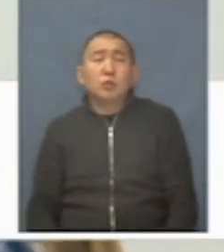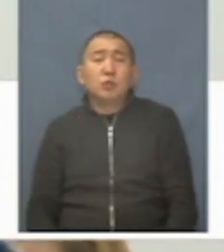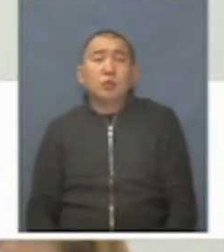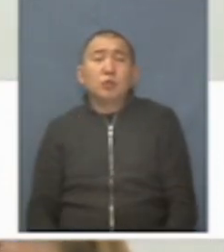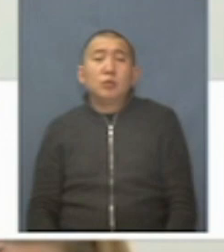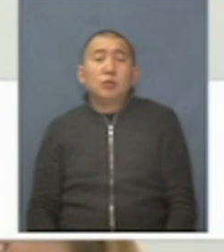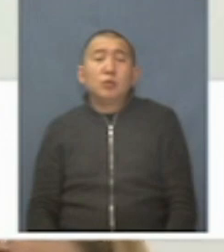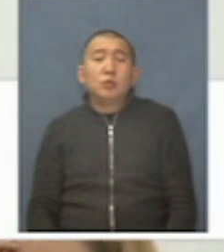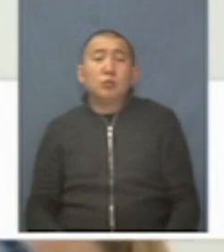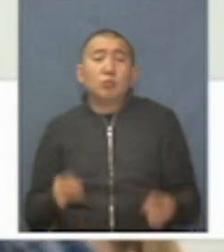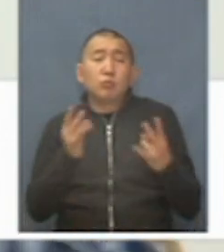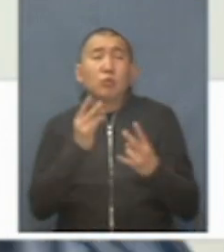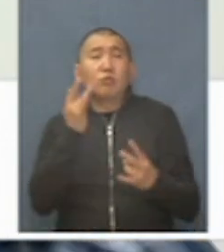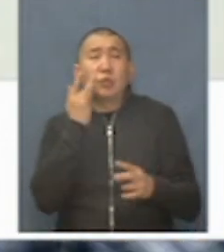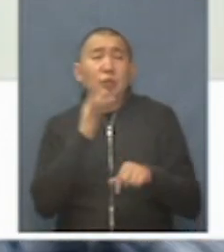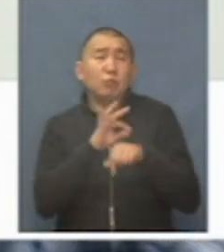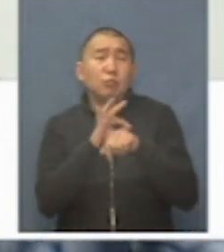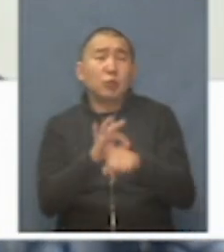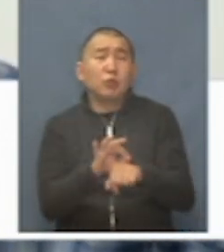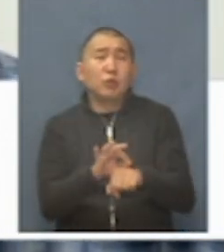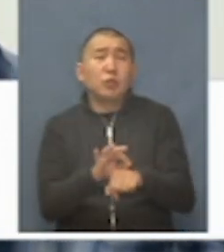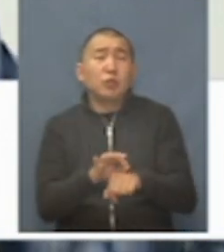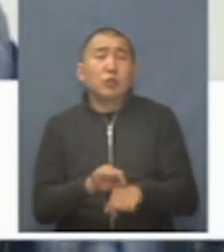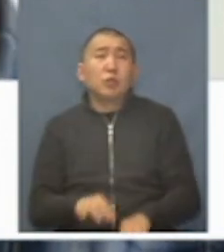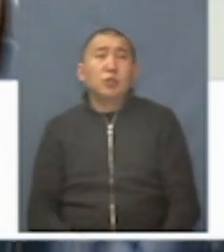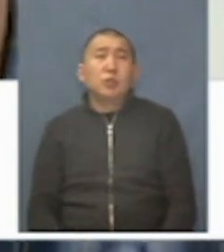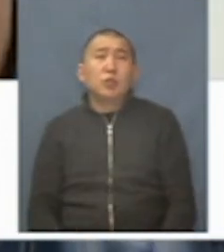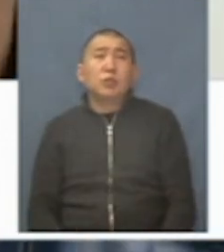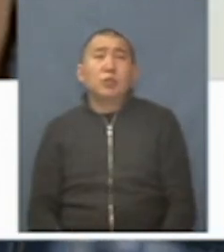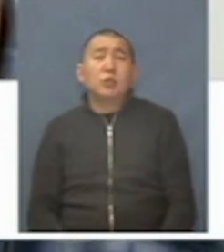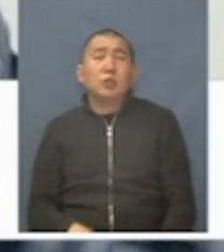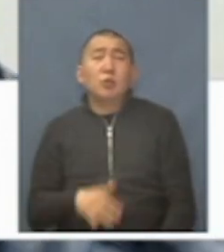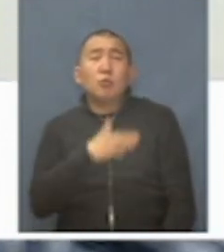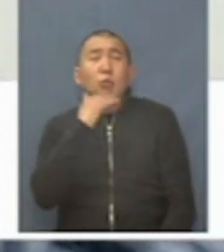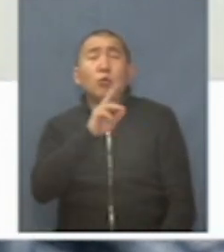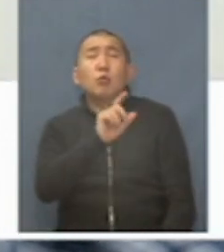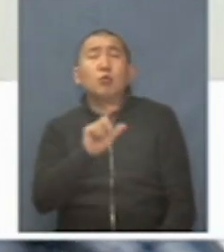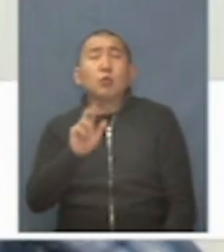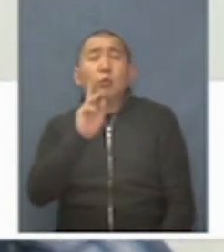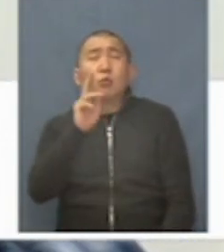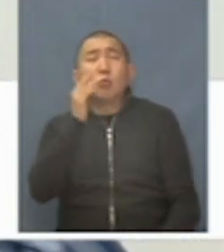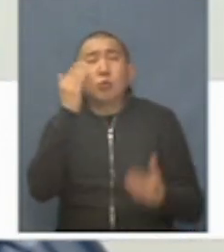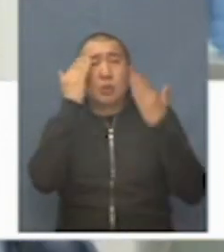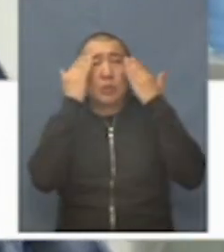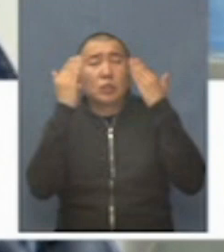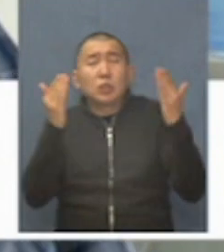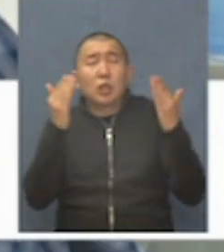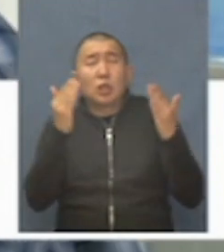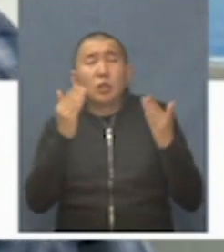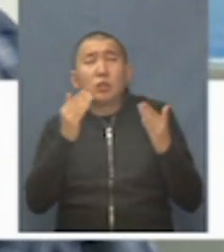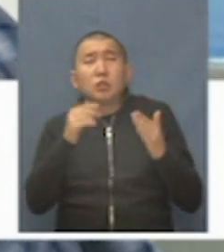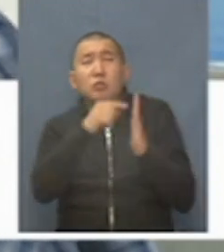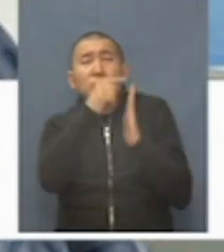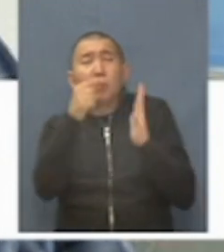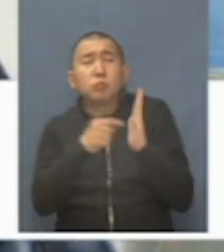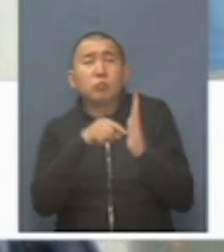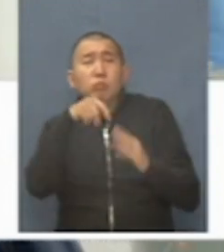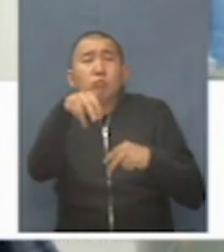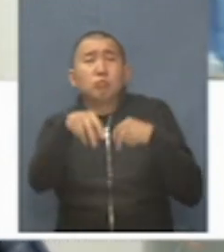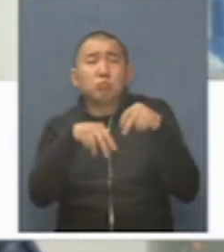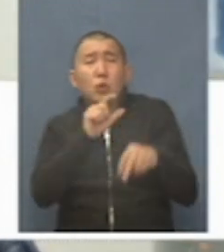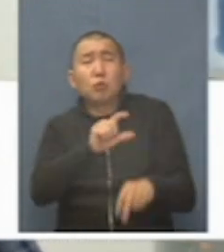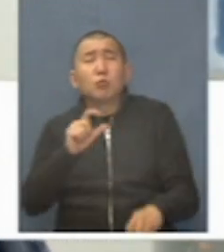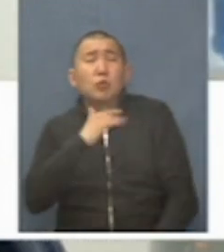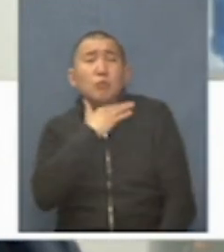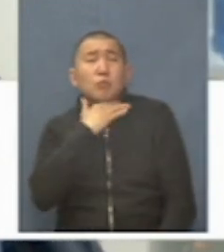Мұндай шараларды жиі өткізіп тұру керек. Біреу мұрағатқа қатысты білмеген сұрауға келсе, енді бірі тұрғын үй жайындағы мәселе бойынша жүгініп жатыр. Жалпы бүгінгі